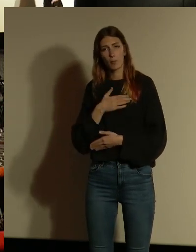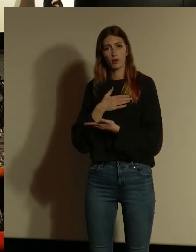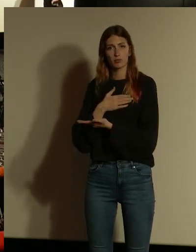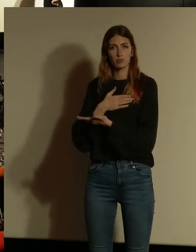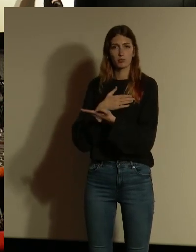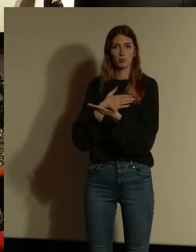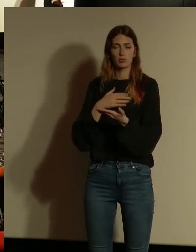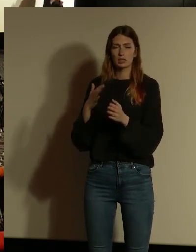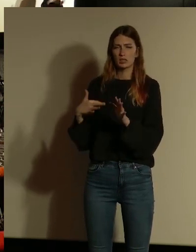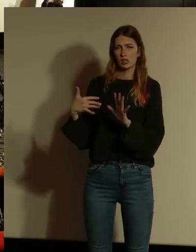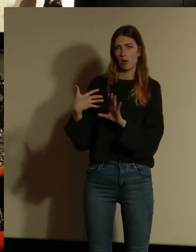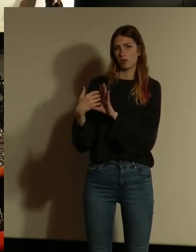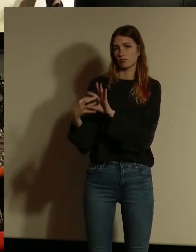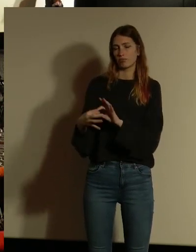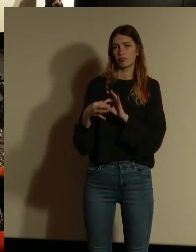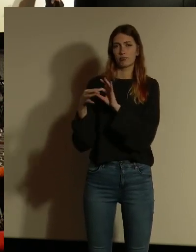kellega me oleme siiani väga lähedased.